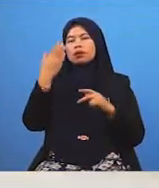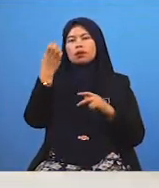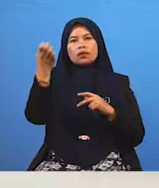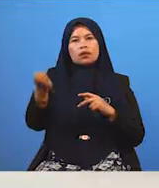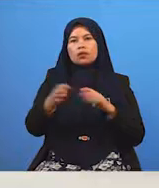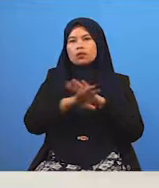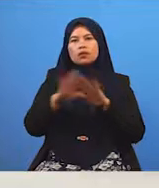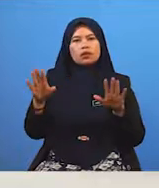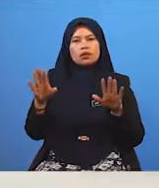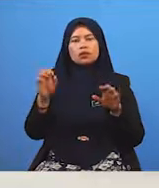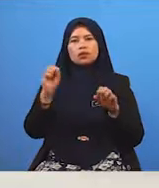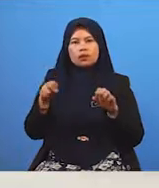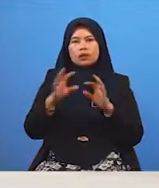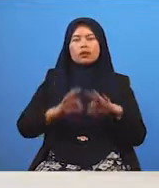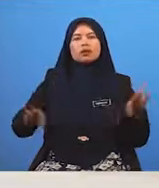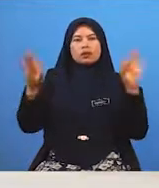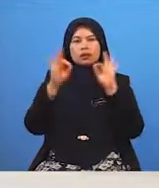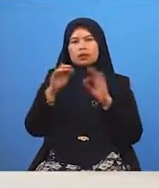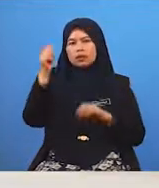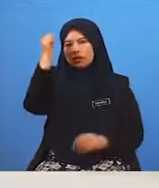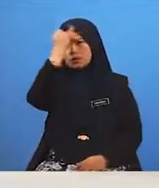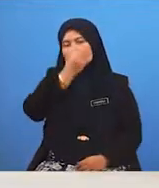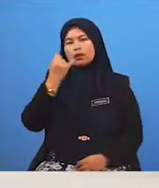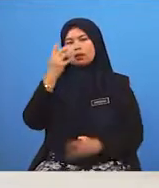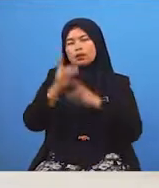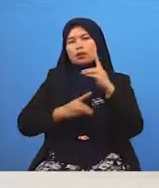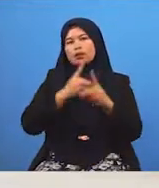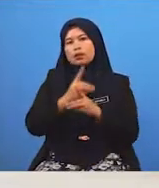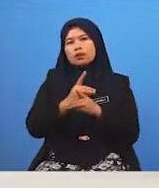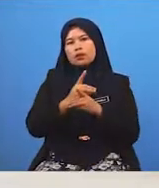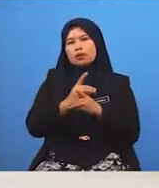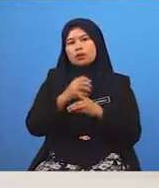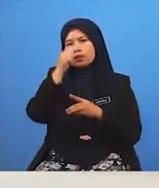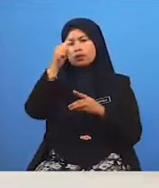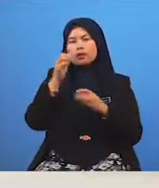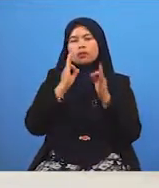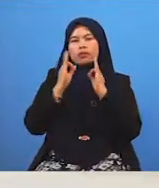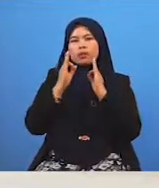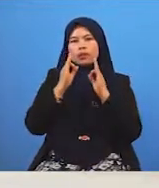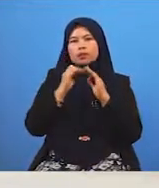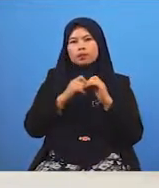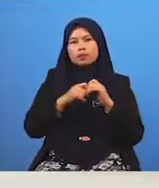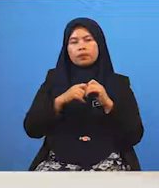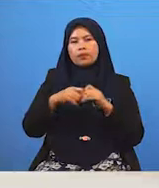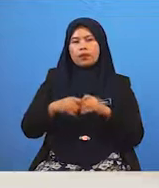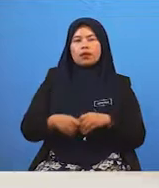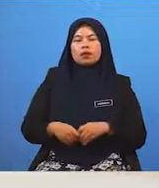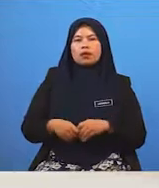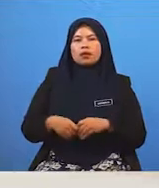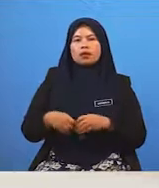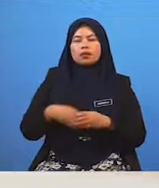padahal Allah telah berfirman bahawa sesungguhnya dunia ini kecil dan hanyalah senda gurau